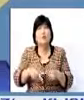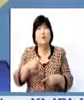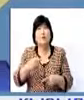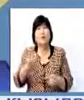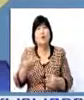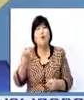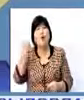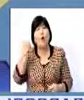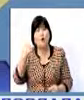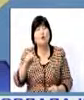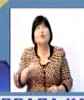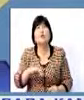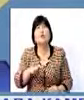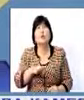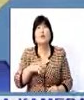оны ұттым.